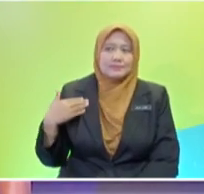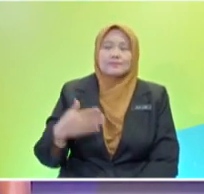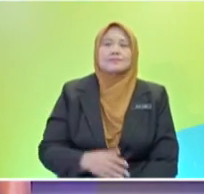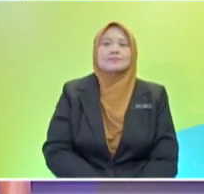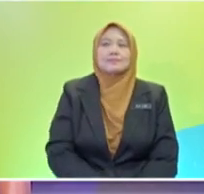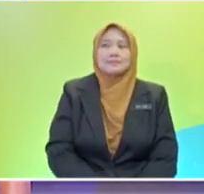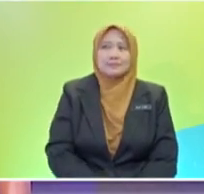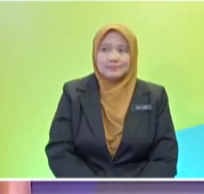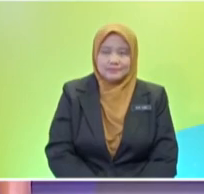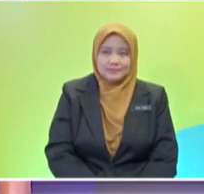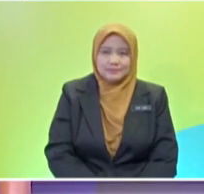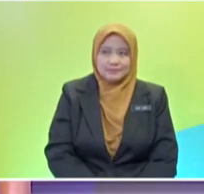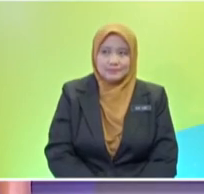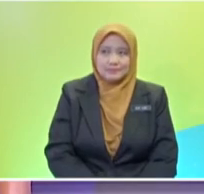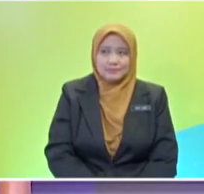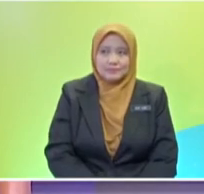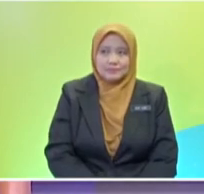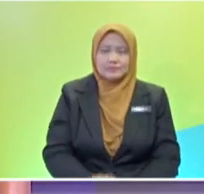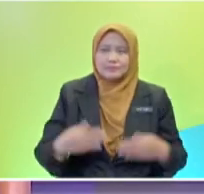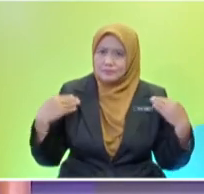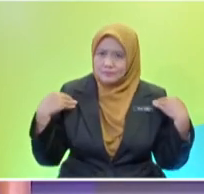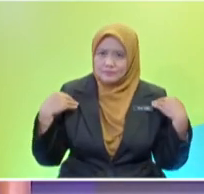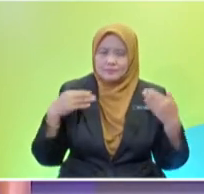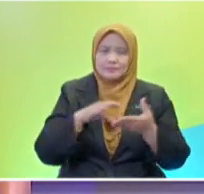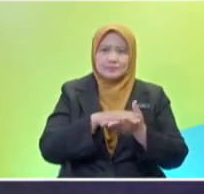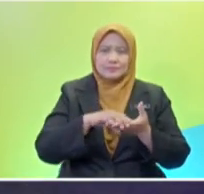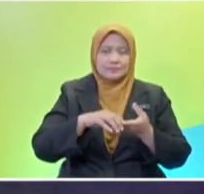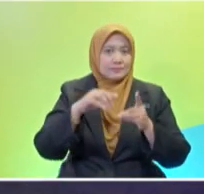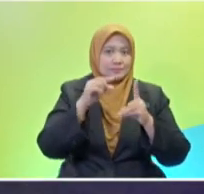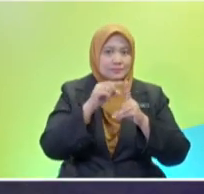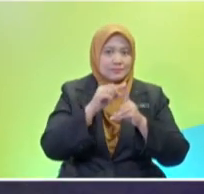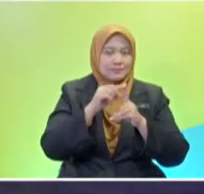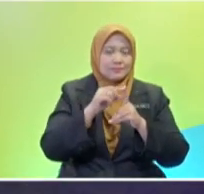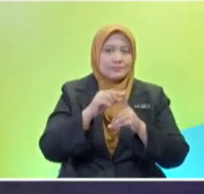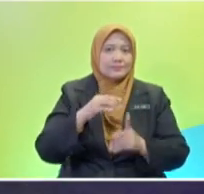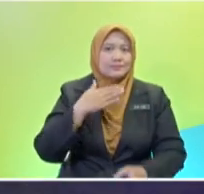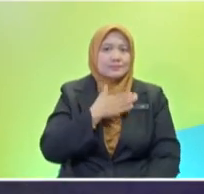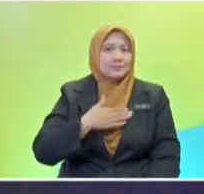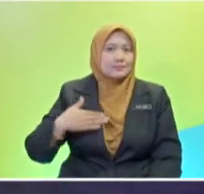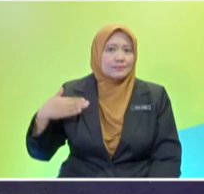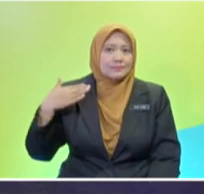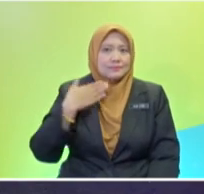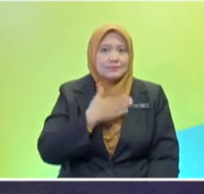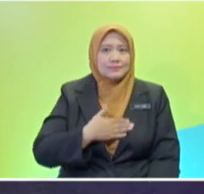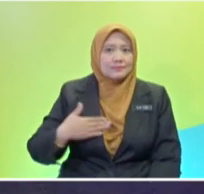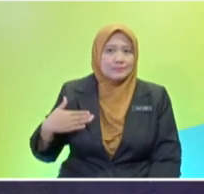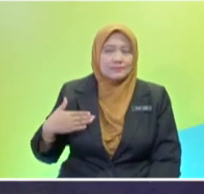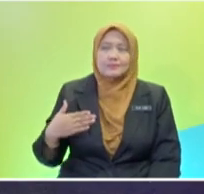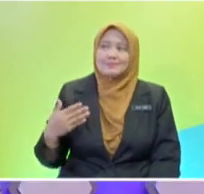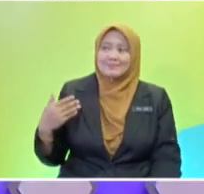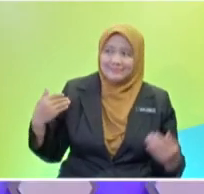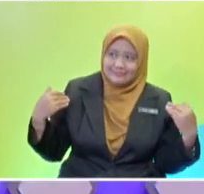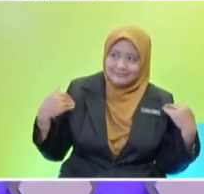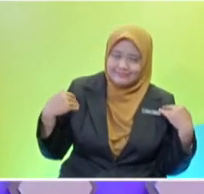ini kalau di sini ada perkataan dadah gue dadah Ah ini guys ini kayaknya sih